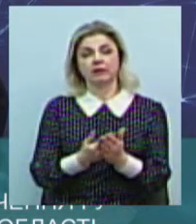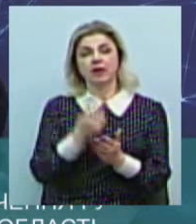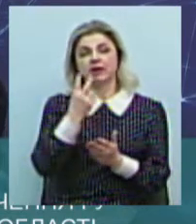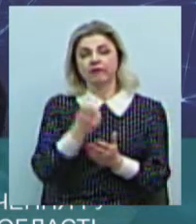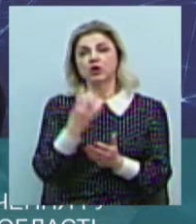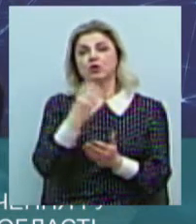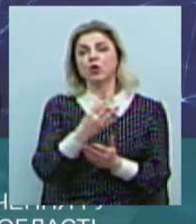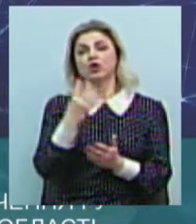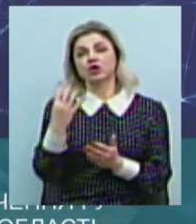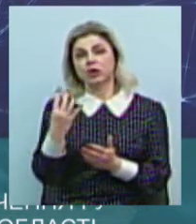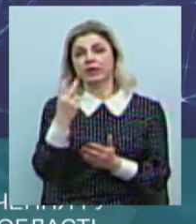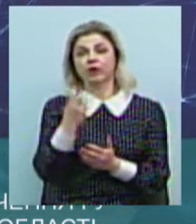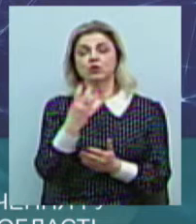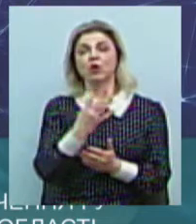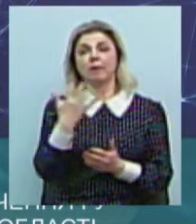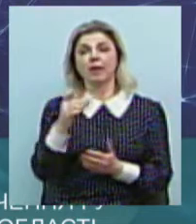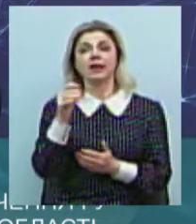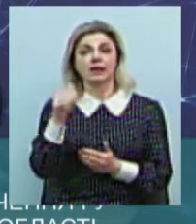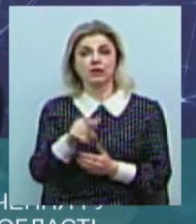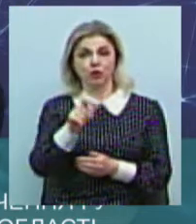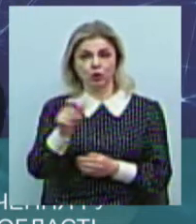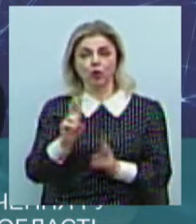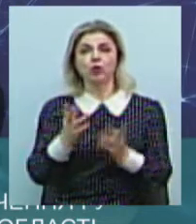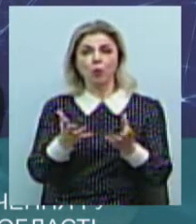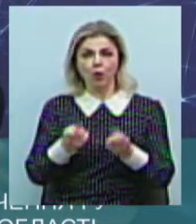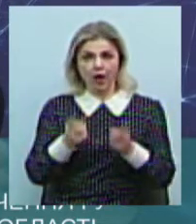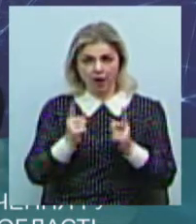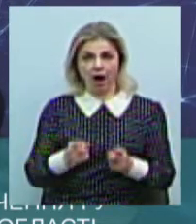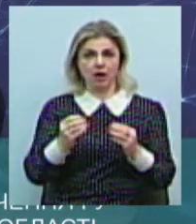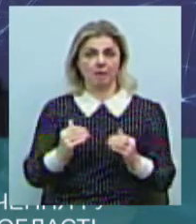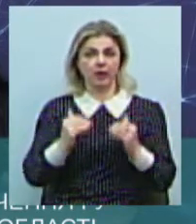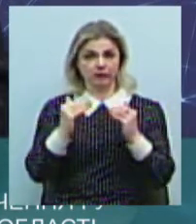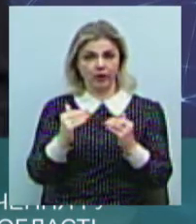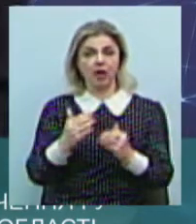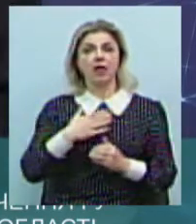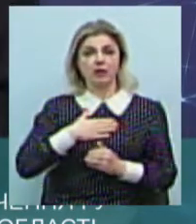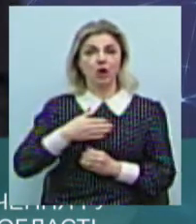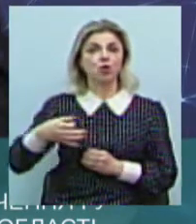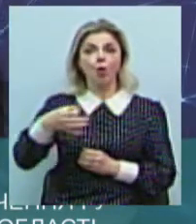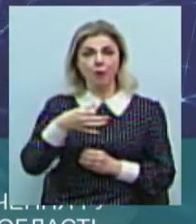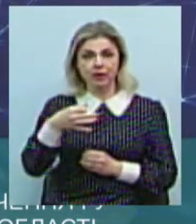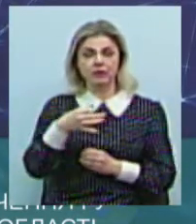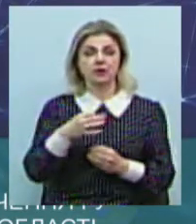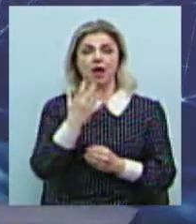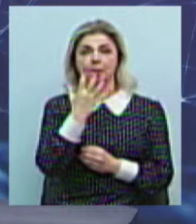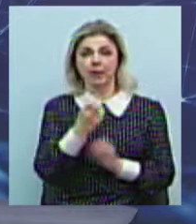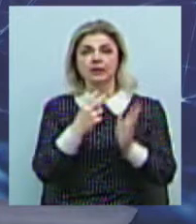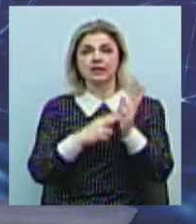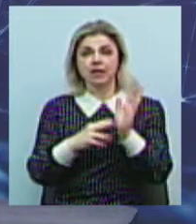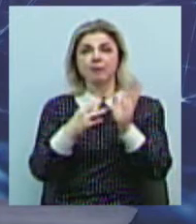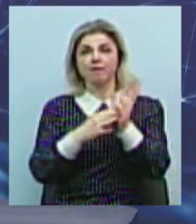244-245 тисяч, які отримали реальне підвищення. Тобто воно в нашій області складає